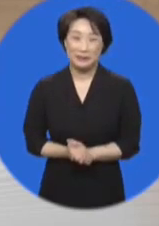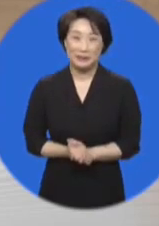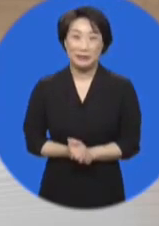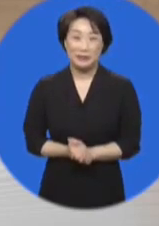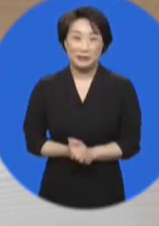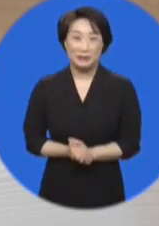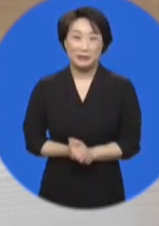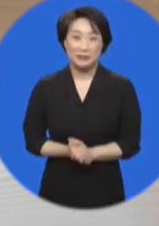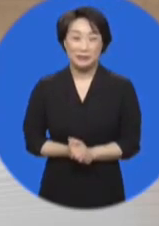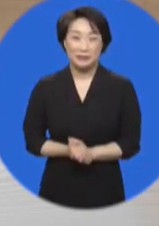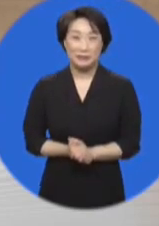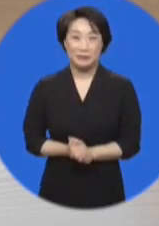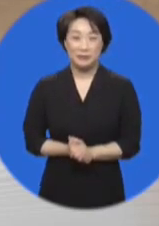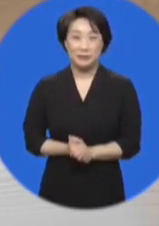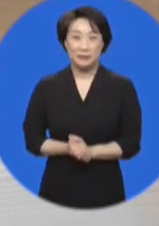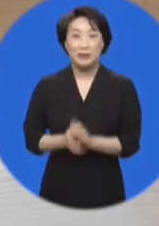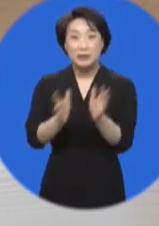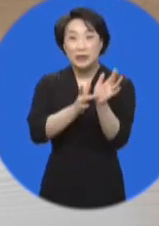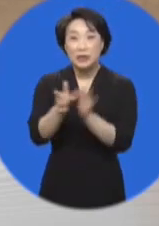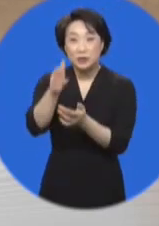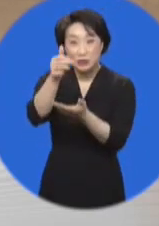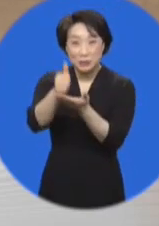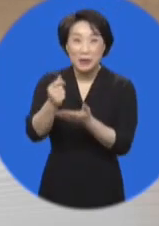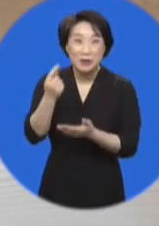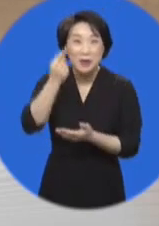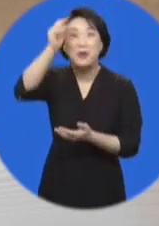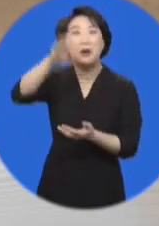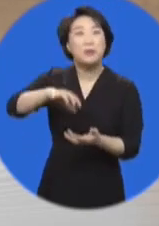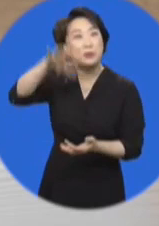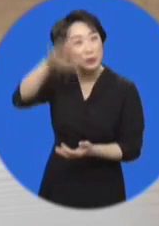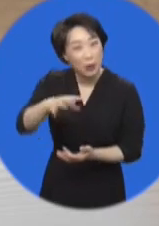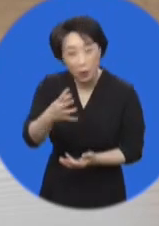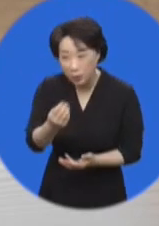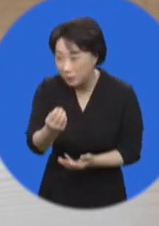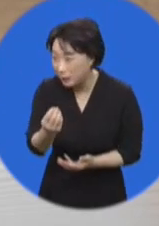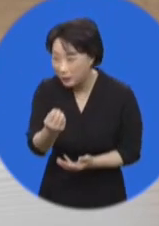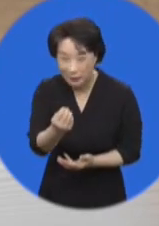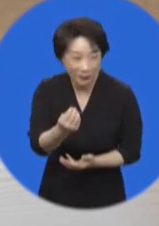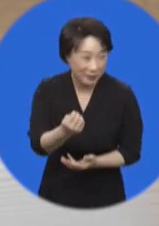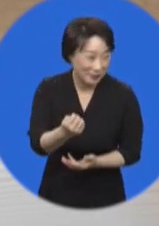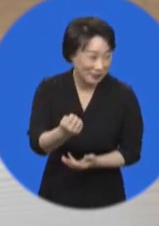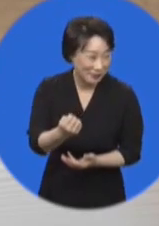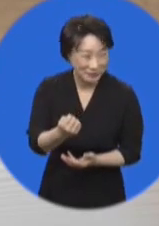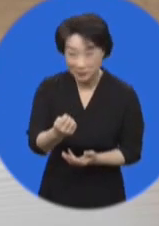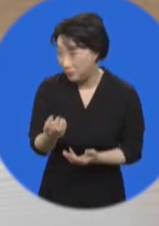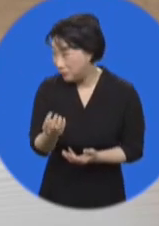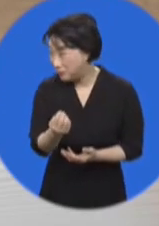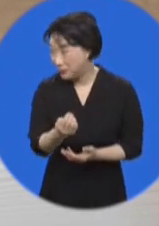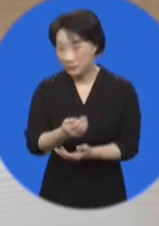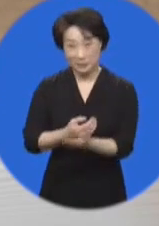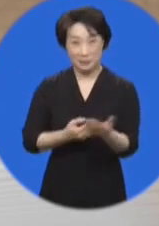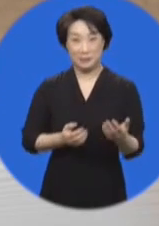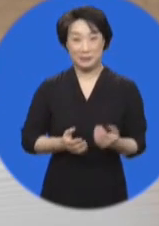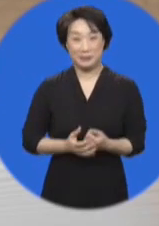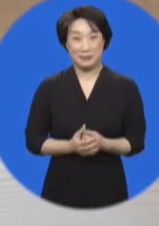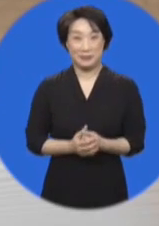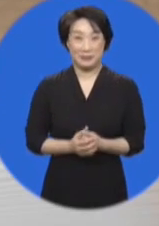우리 예수님의 영광이 어느 정도냐? 어느 정도냐?